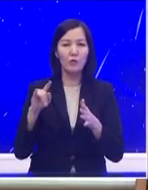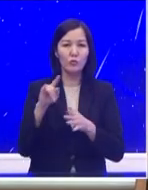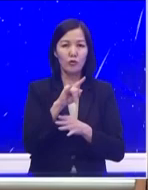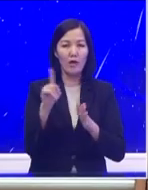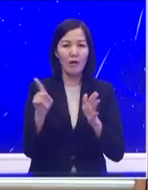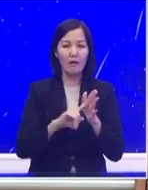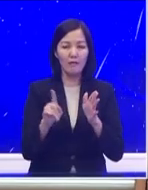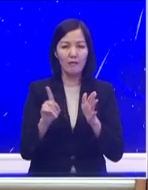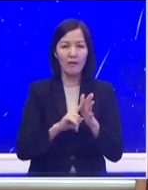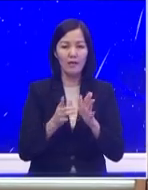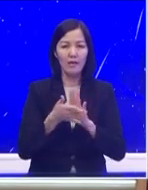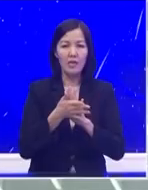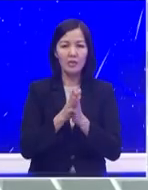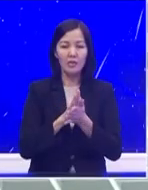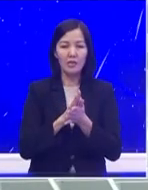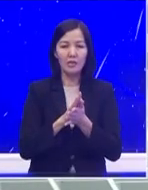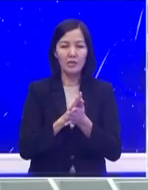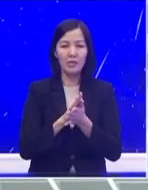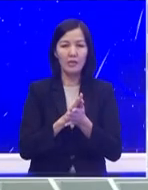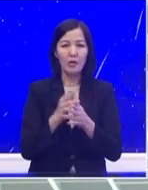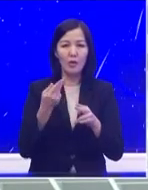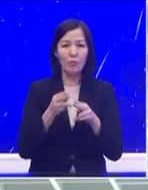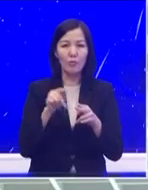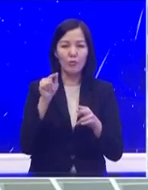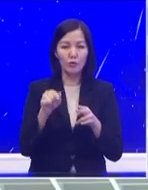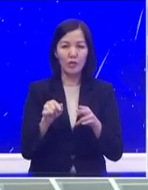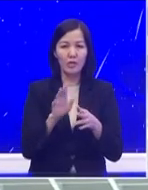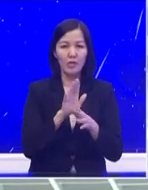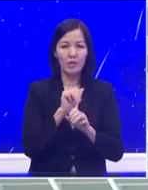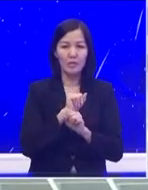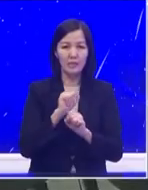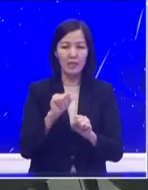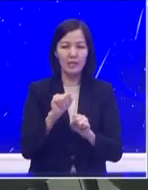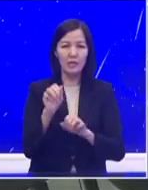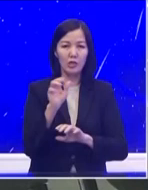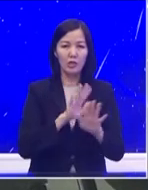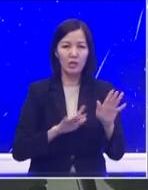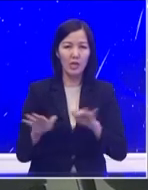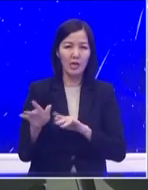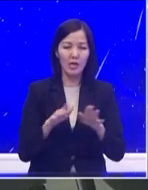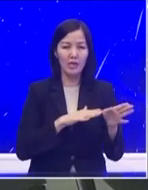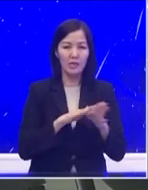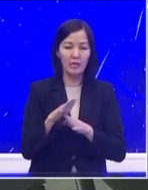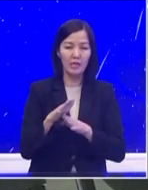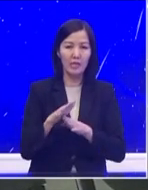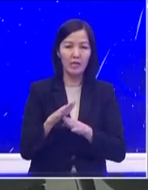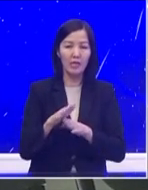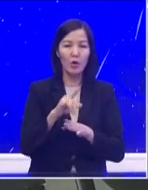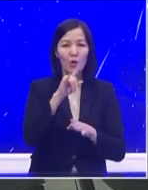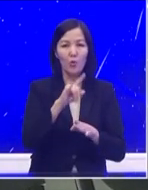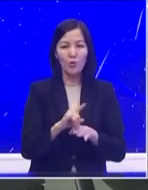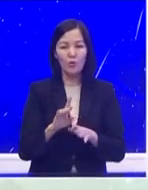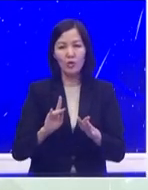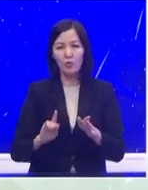Күнделікті халық тығыз шоғырланған нысан болғандықтан, бұл жерде сақтық шаралары күшейтілген. Тіркеу алаңы күту залынан бастап ұшаққа отырып